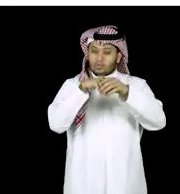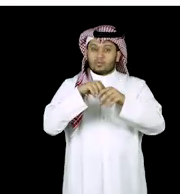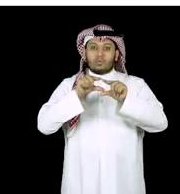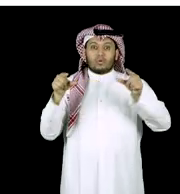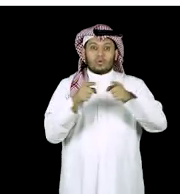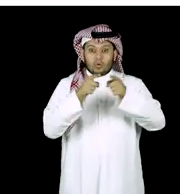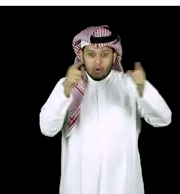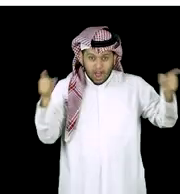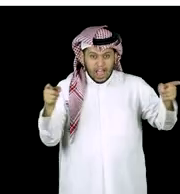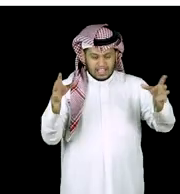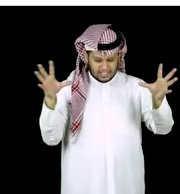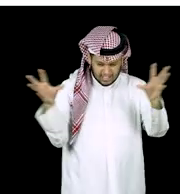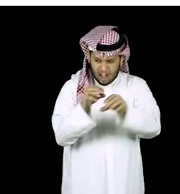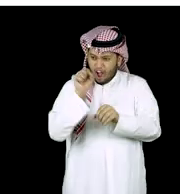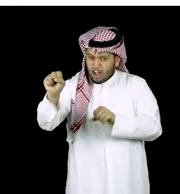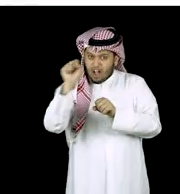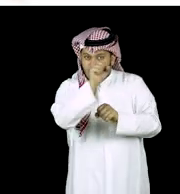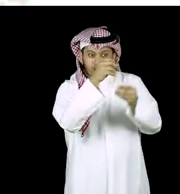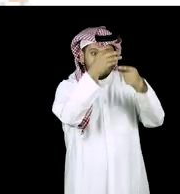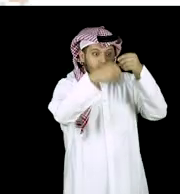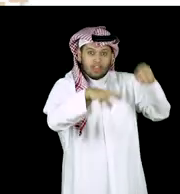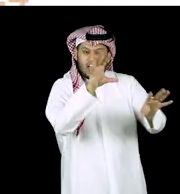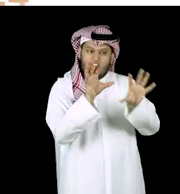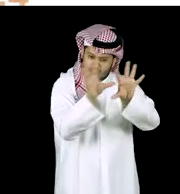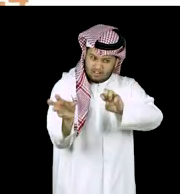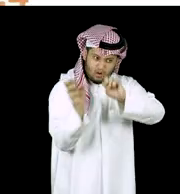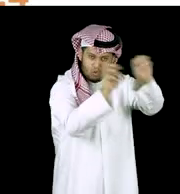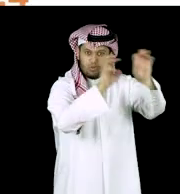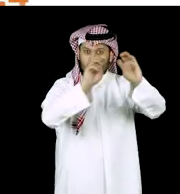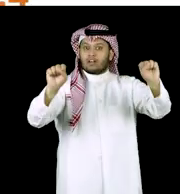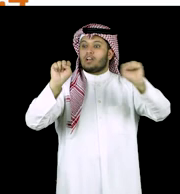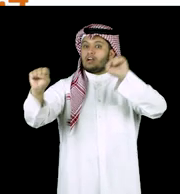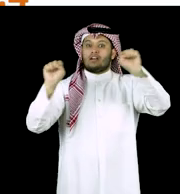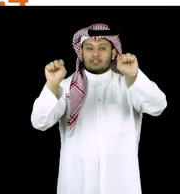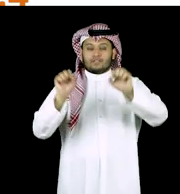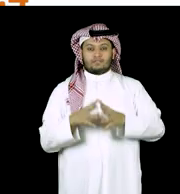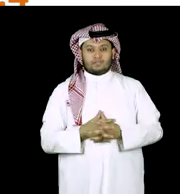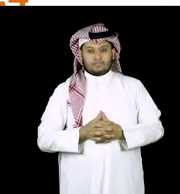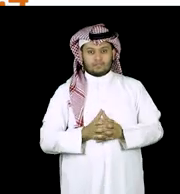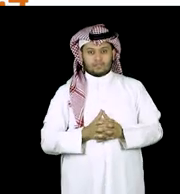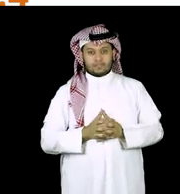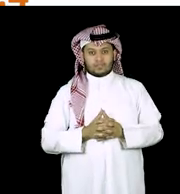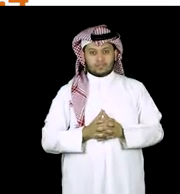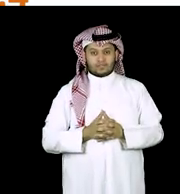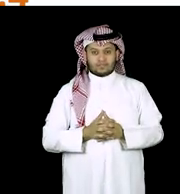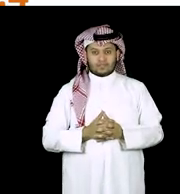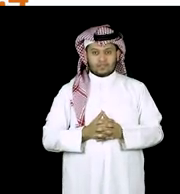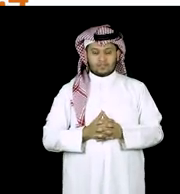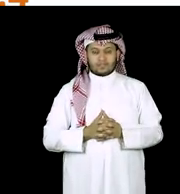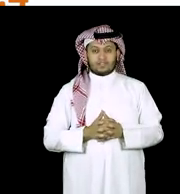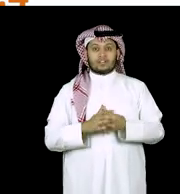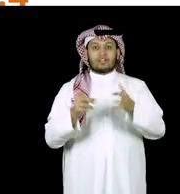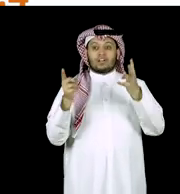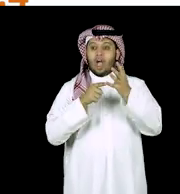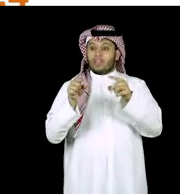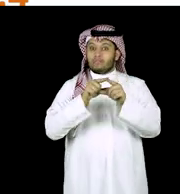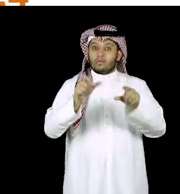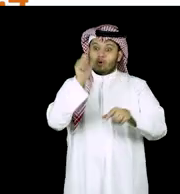وإيصالها إلى مستحقيها، رابعا الولاية على فاقد